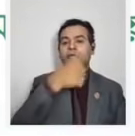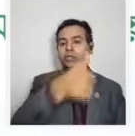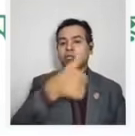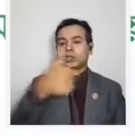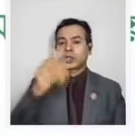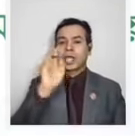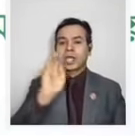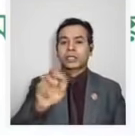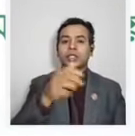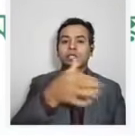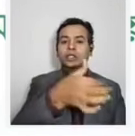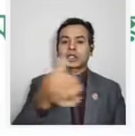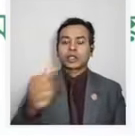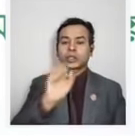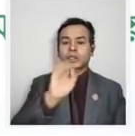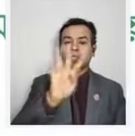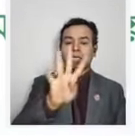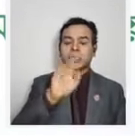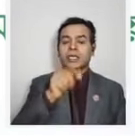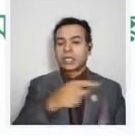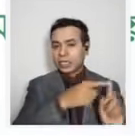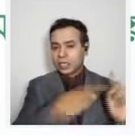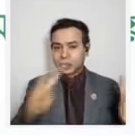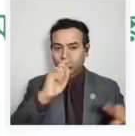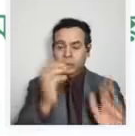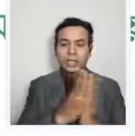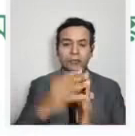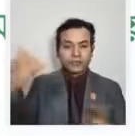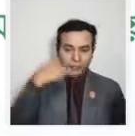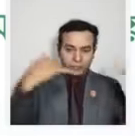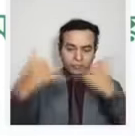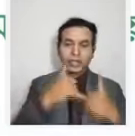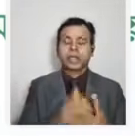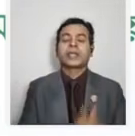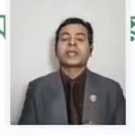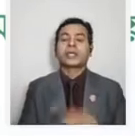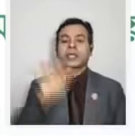ফোন কল গ্রহণ করা হয়, গত 24 ঘন্টায় ফোন কল গ্রহণ করা হয়েছে